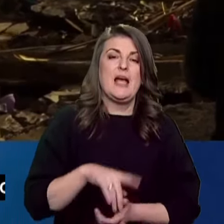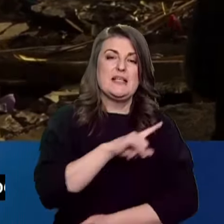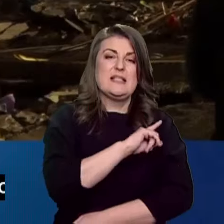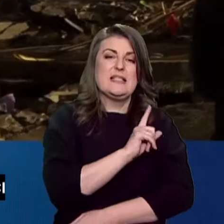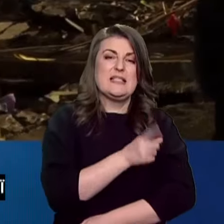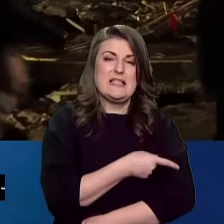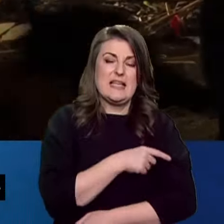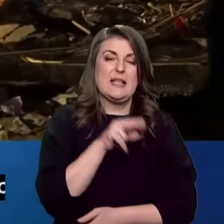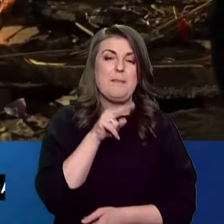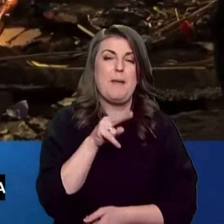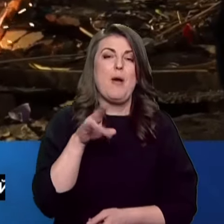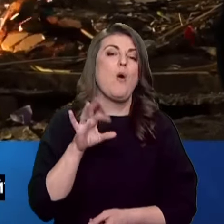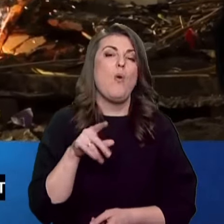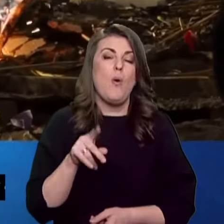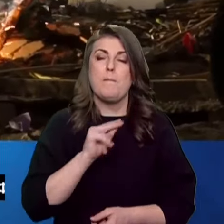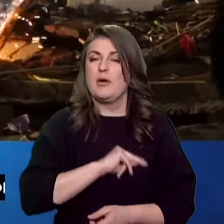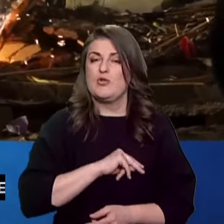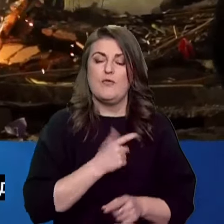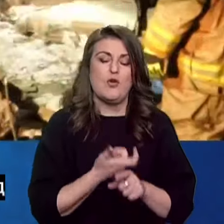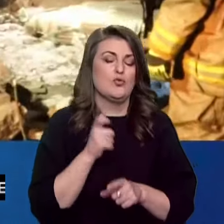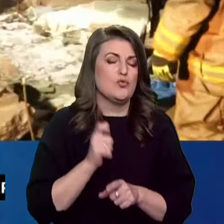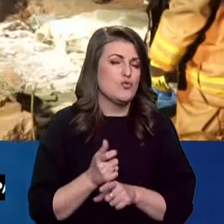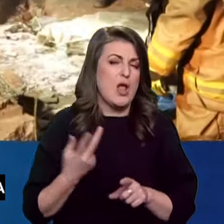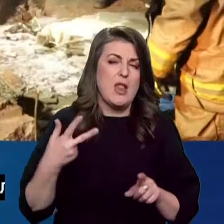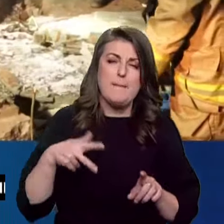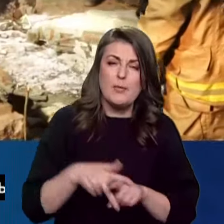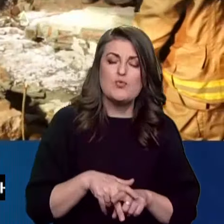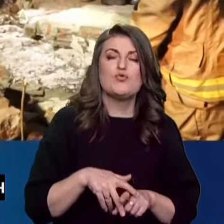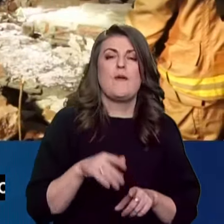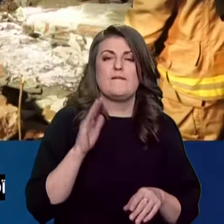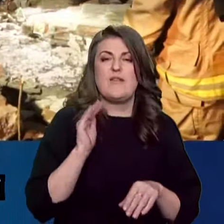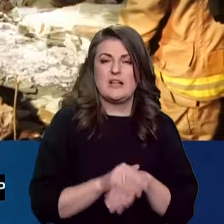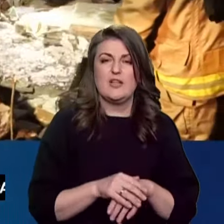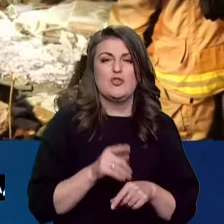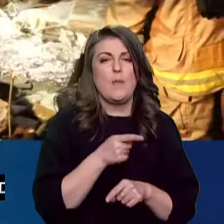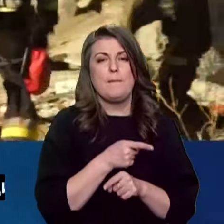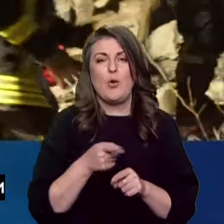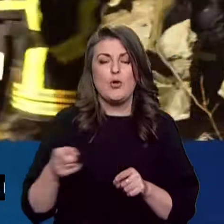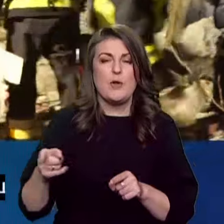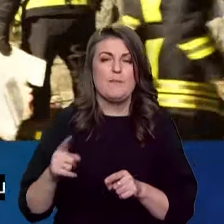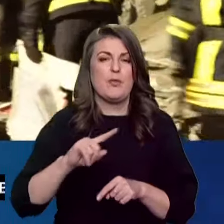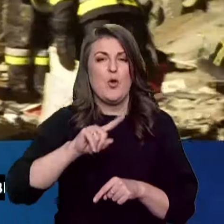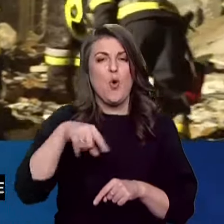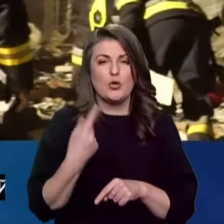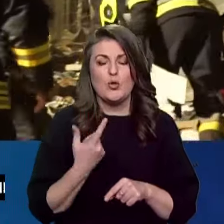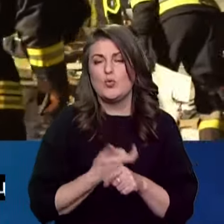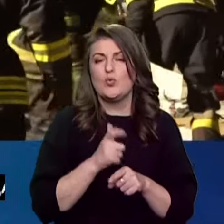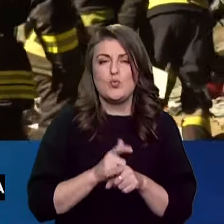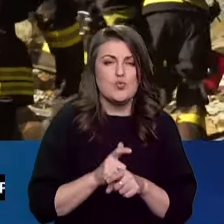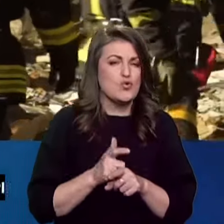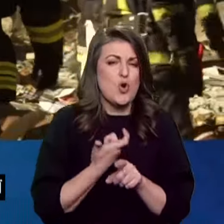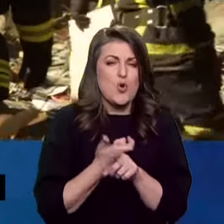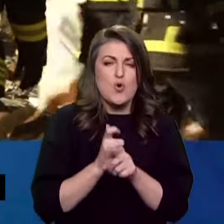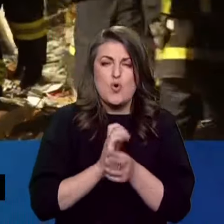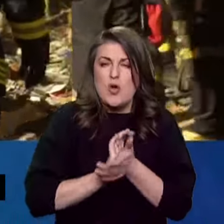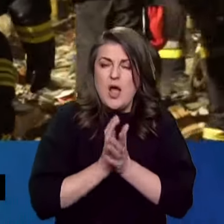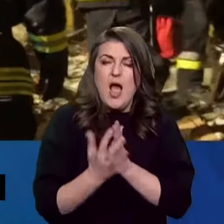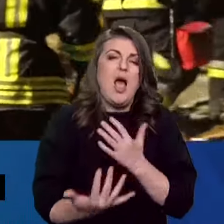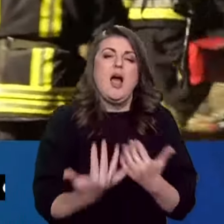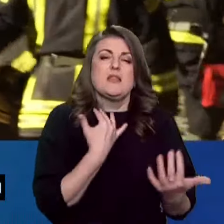Сили протиповітряної оборони працювали дуже напружено, фактично протягом години. Дуже рясна